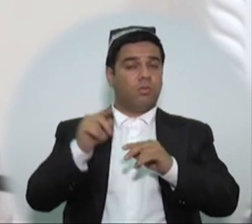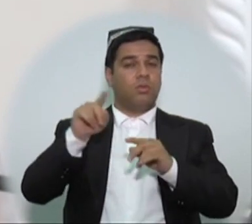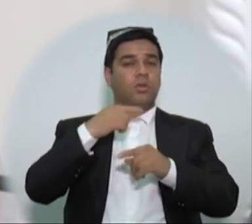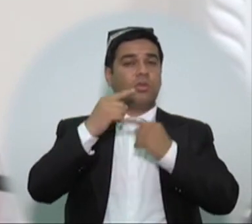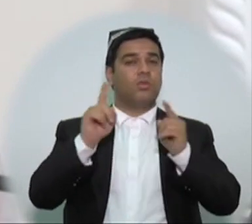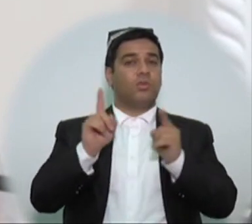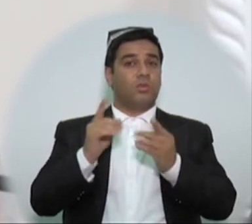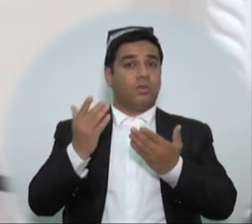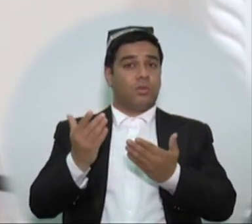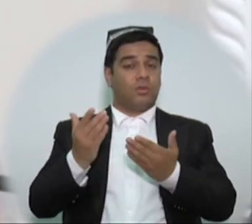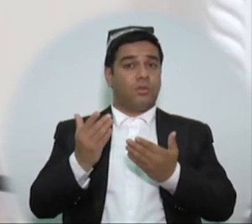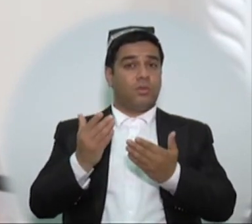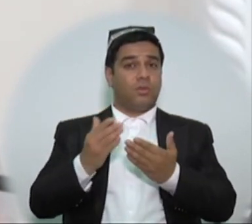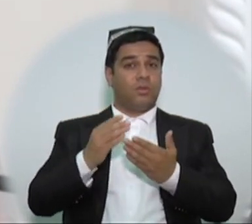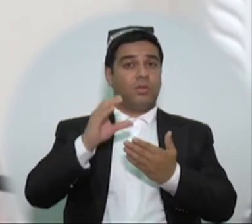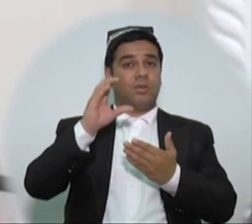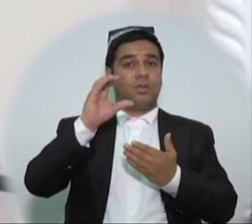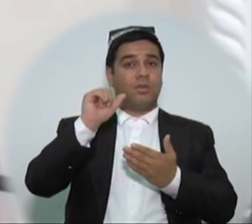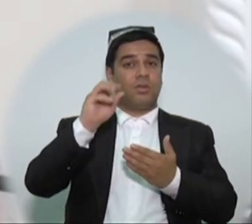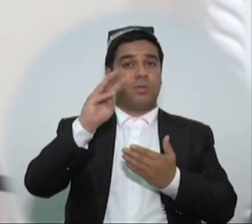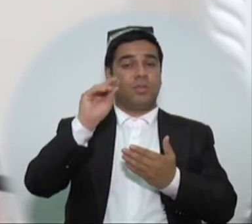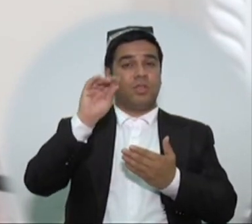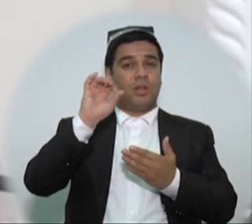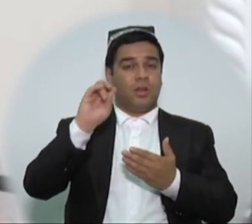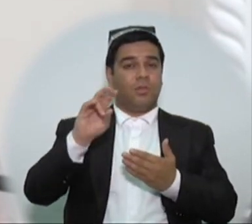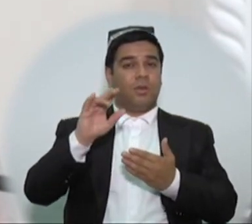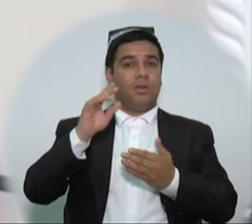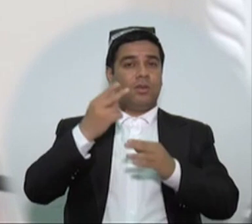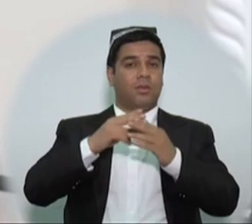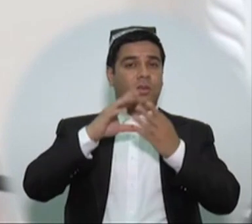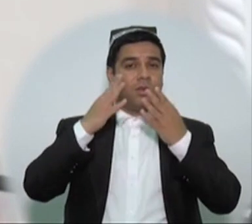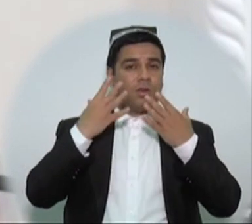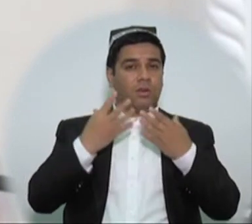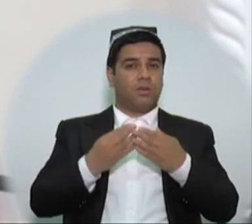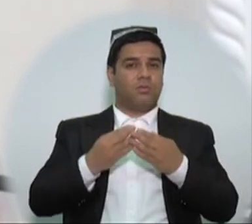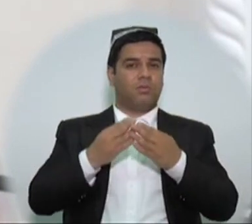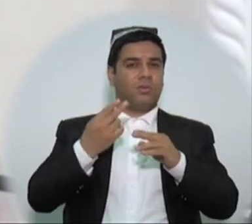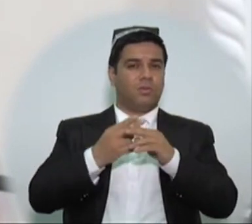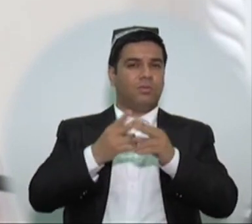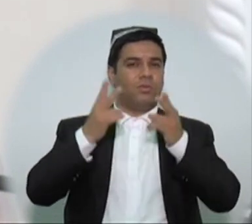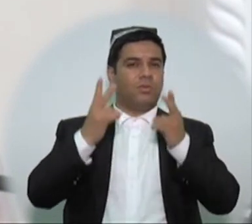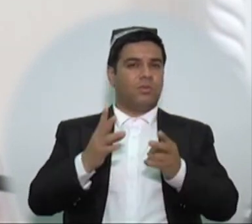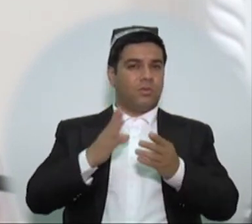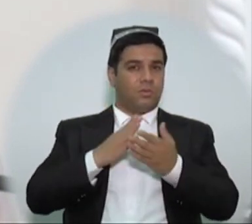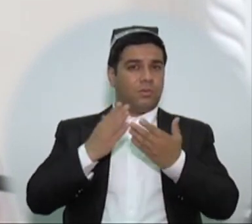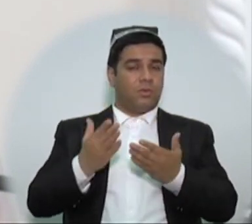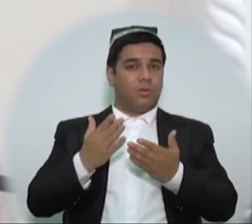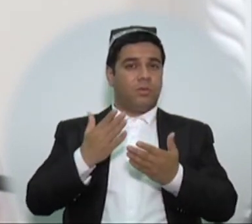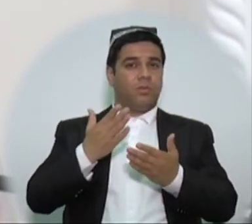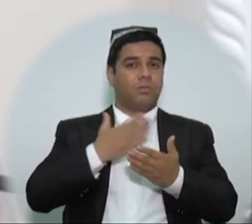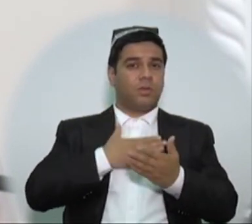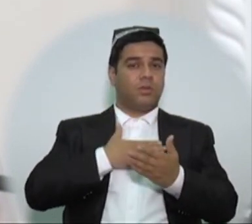aytadılar. Salpçiler, lanatlar, hamma yoğun talan taraj kılıçtı.